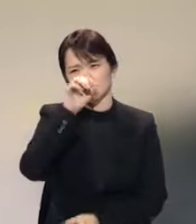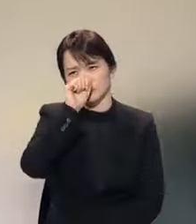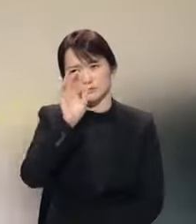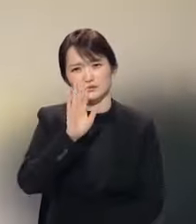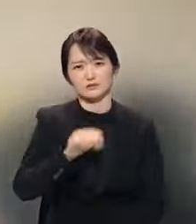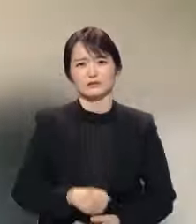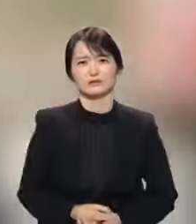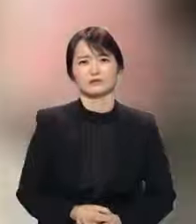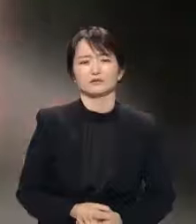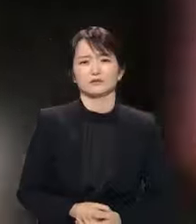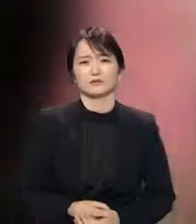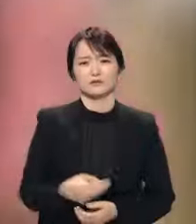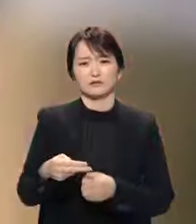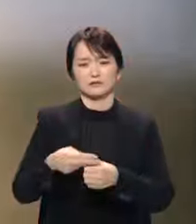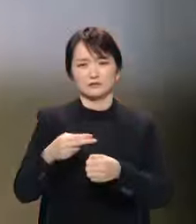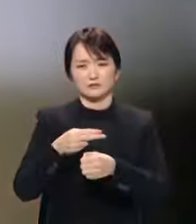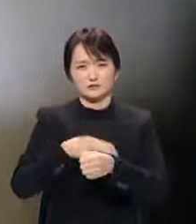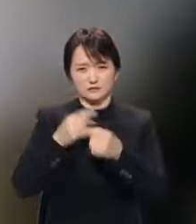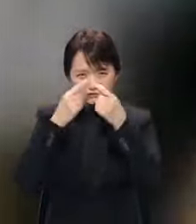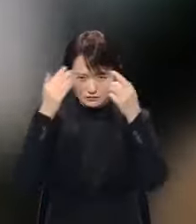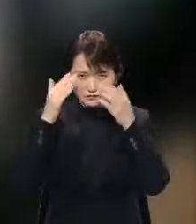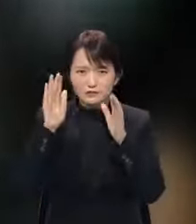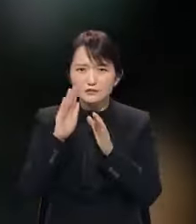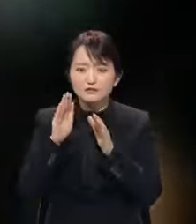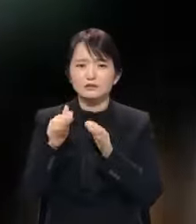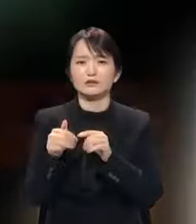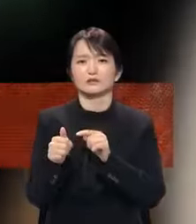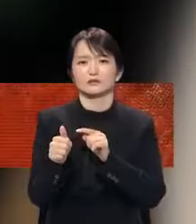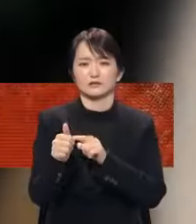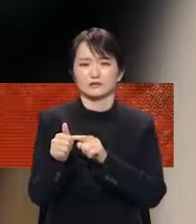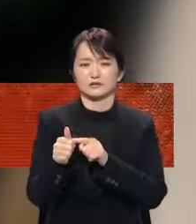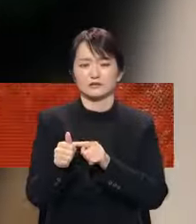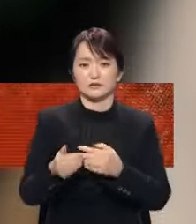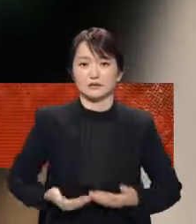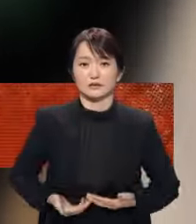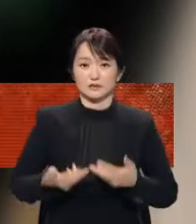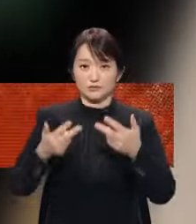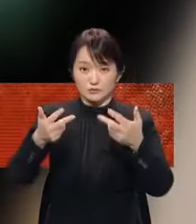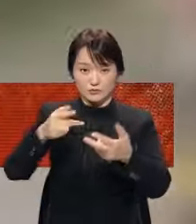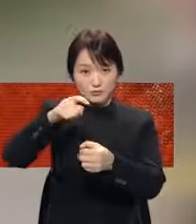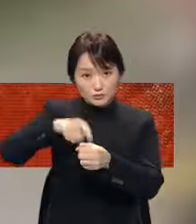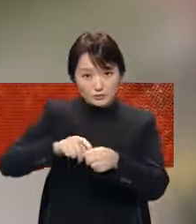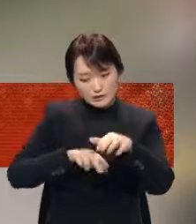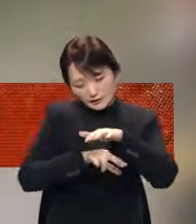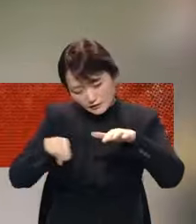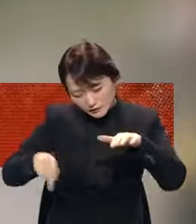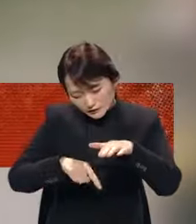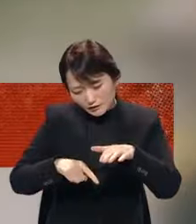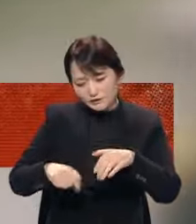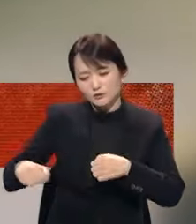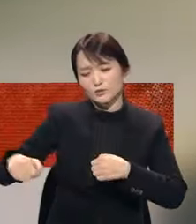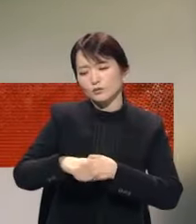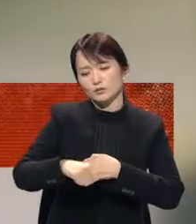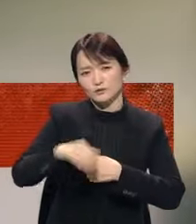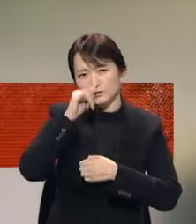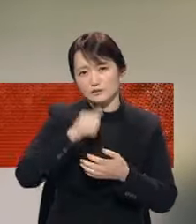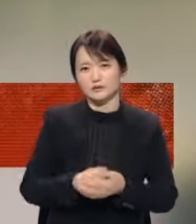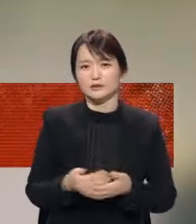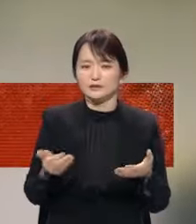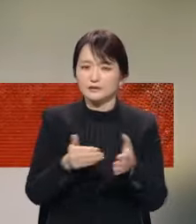않았다는데요. 사실 의대생인 이 남성 일종의 자원봉사 차원에서 지하철 공연을 종종 해왔다고 합니다. 출퇴근에